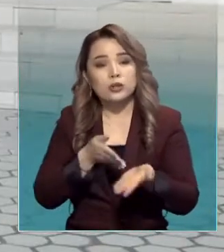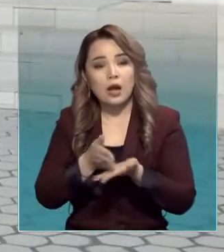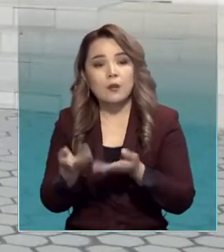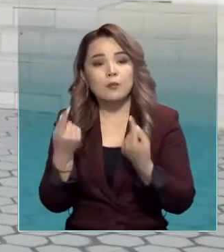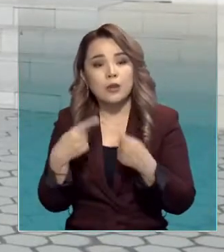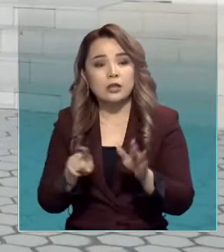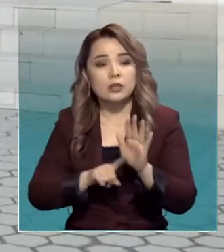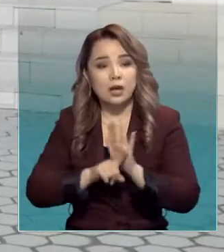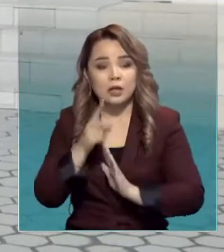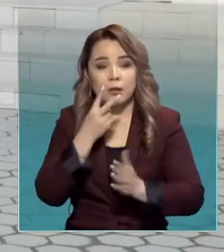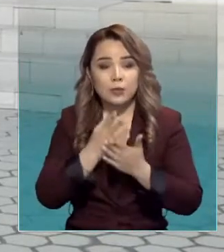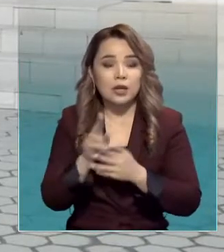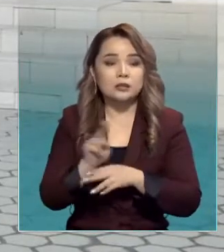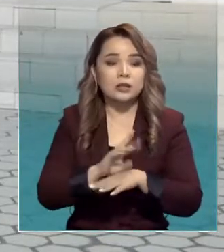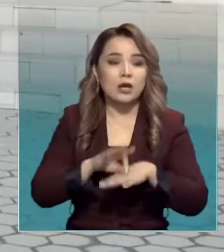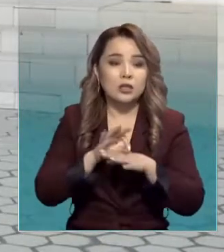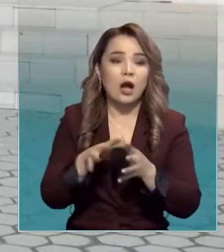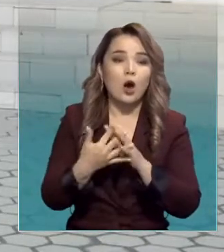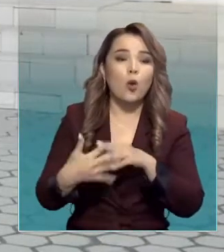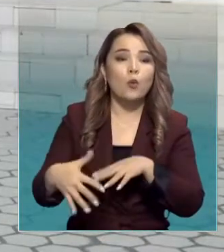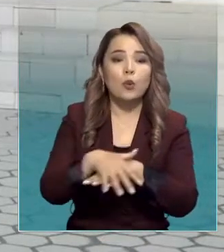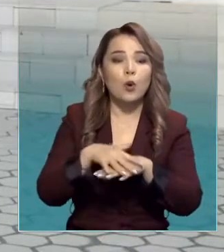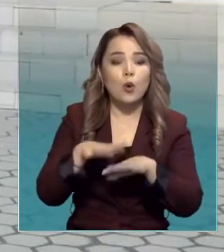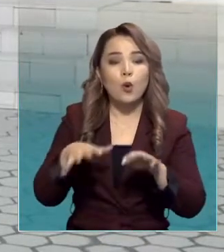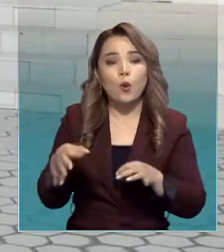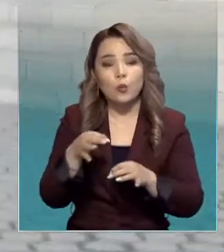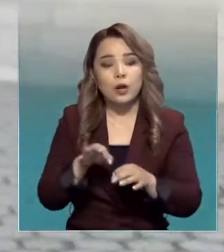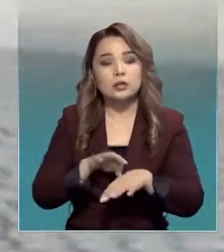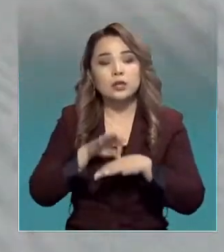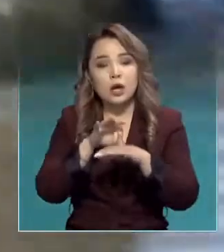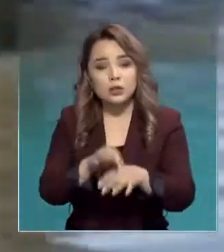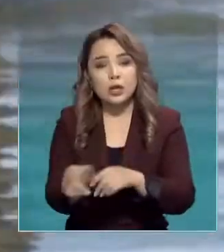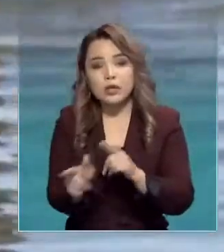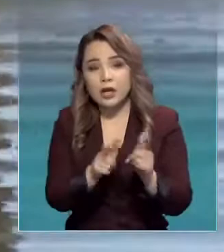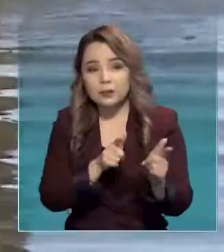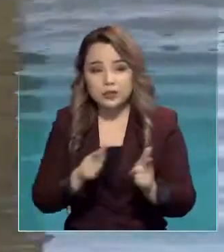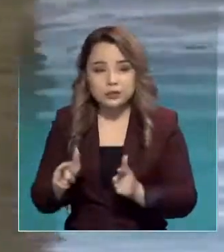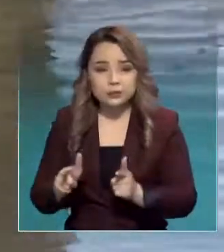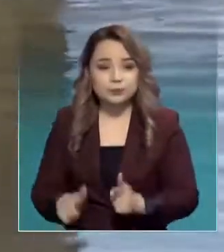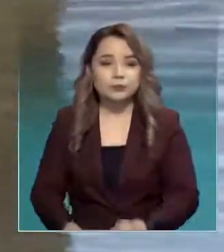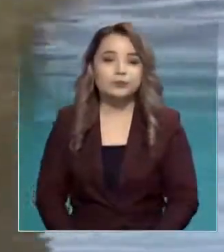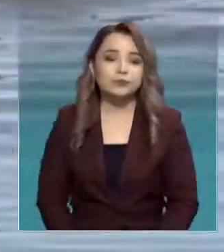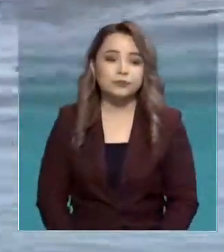жасайтын болсақ, біз оны бүкіл облыс бойынша өткізуге дайынбыз.